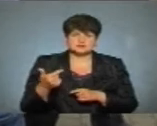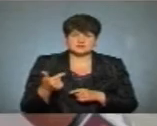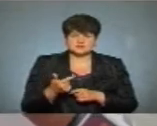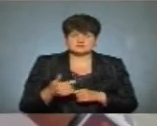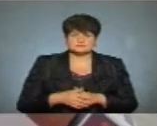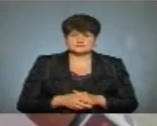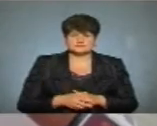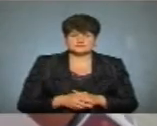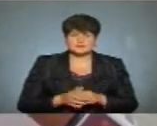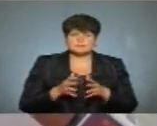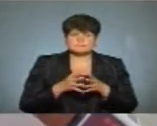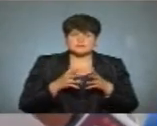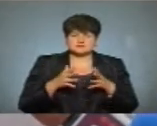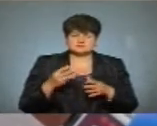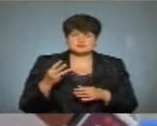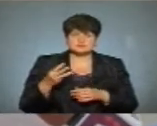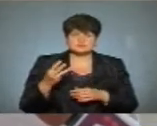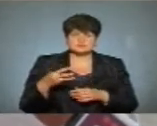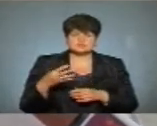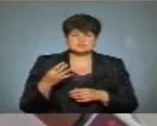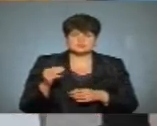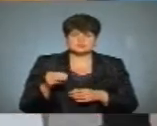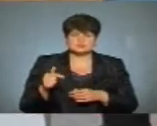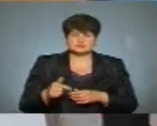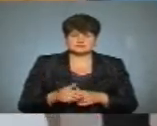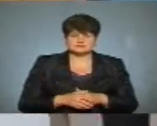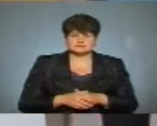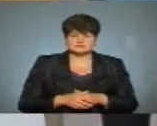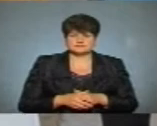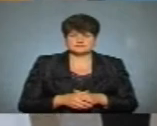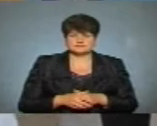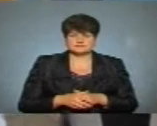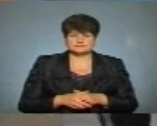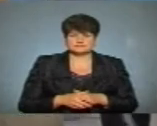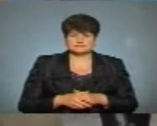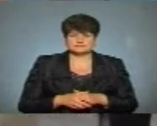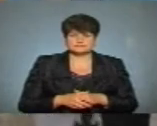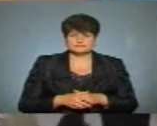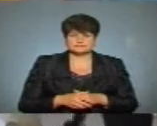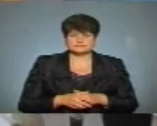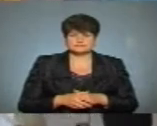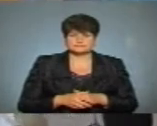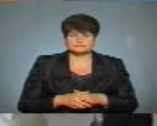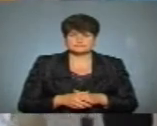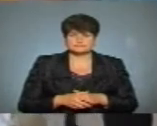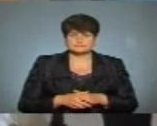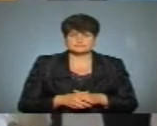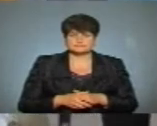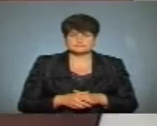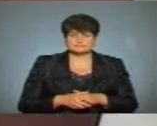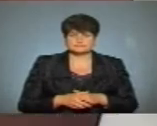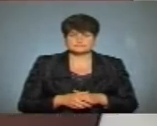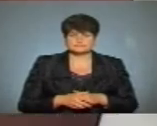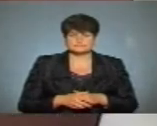Олена Паламар. Максимальний – 34 тисячі гривень. Тарас Бурак, Андрій Прокопів. Новини на Суспільному.